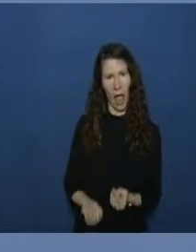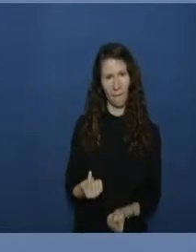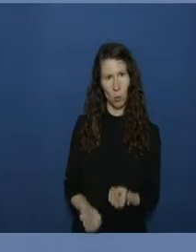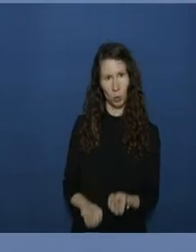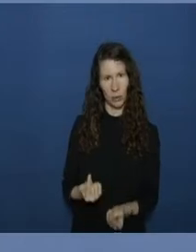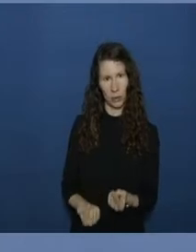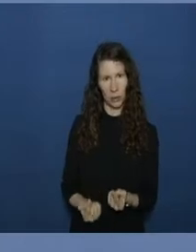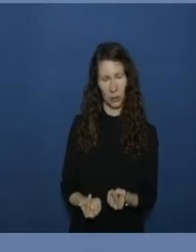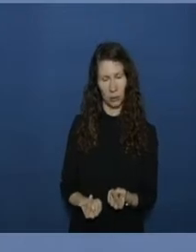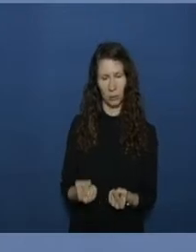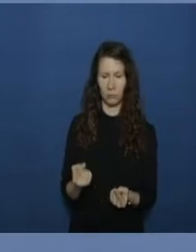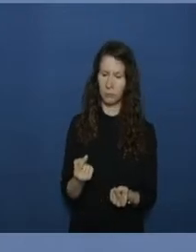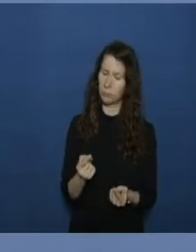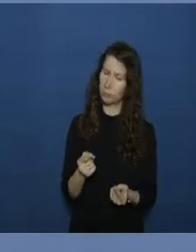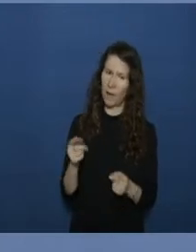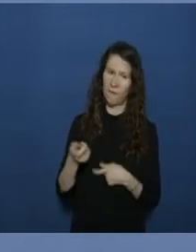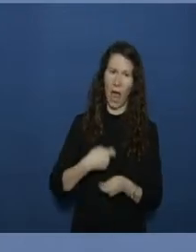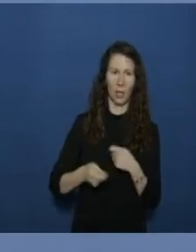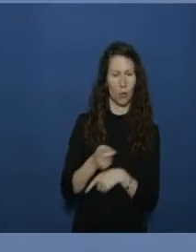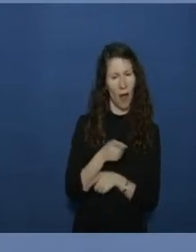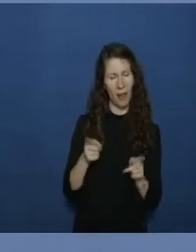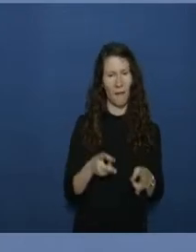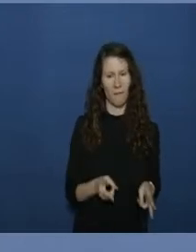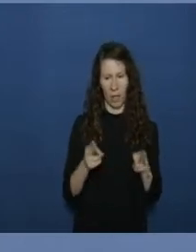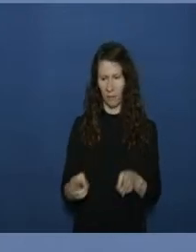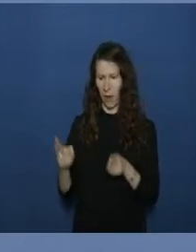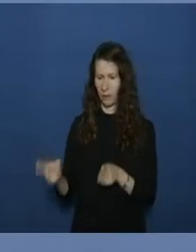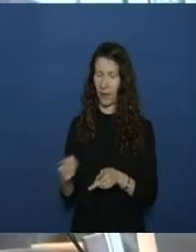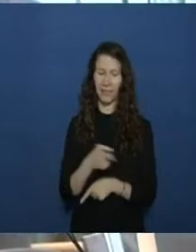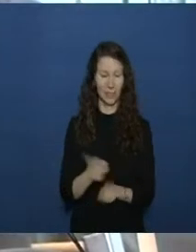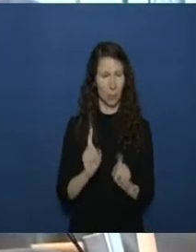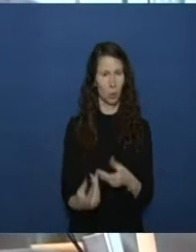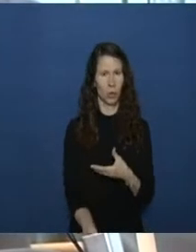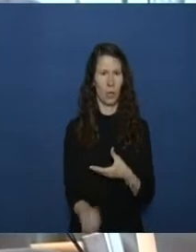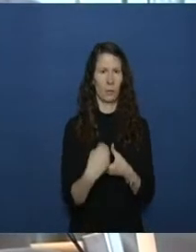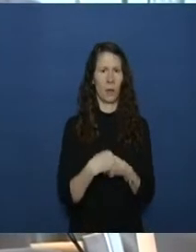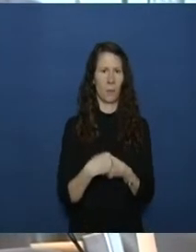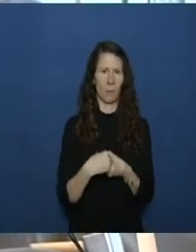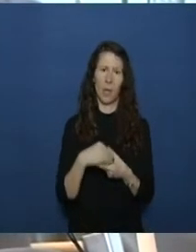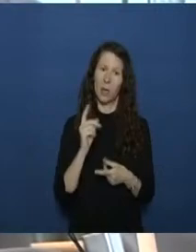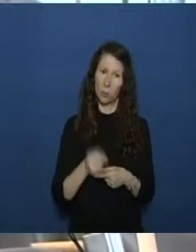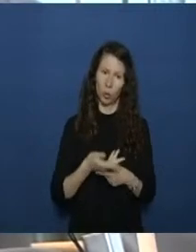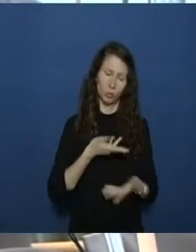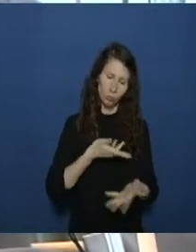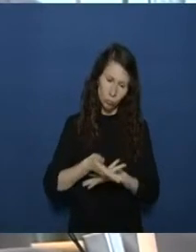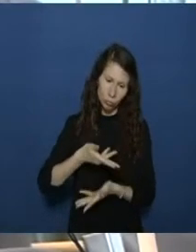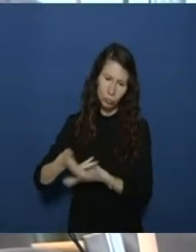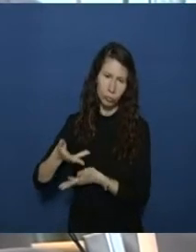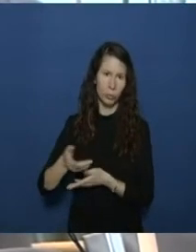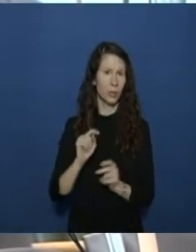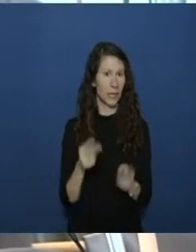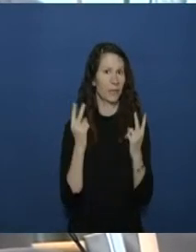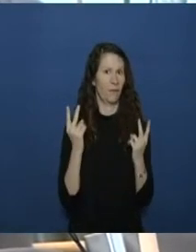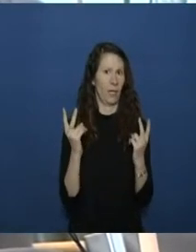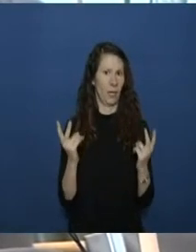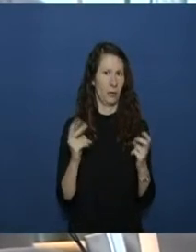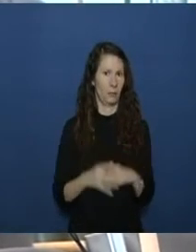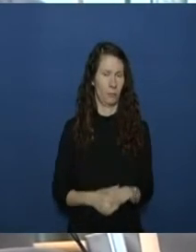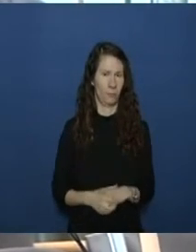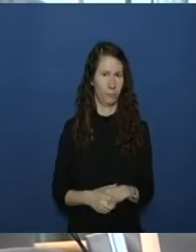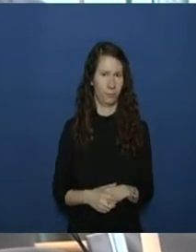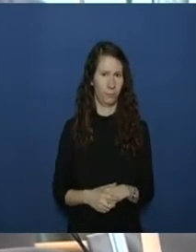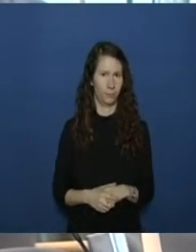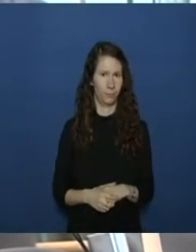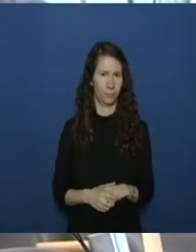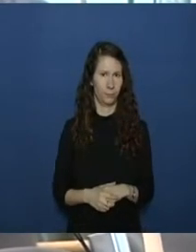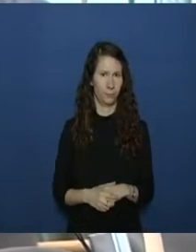in allen Phasen der Verhandlungen intensiv eingebunden und konsultiert wurden, weil